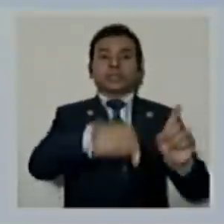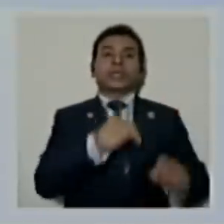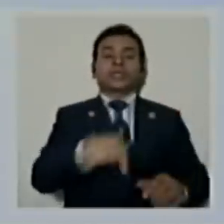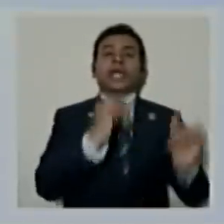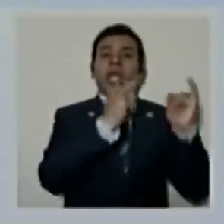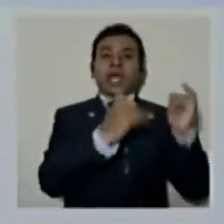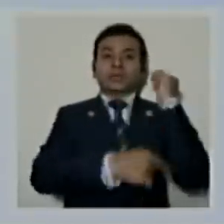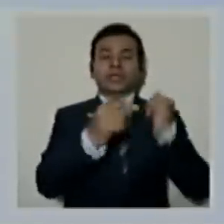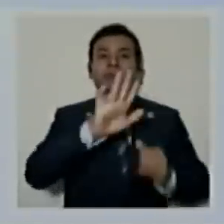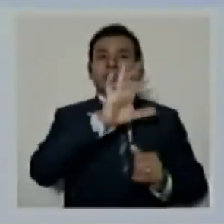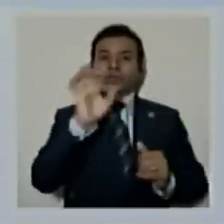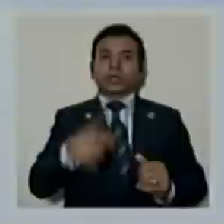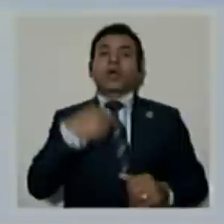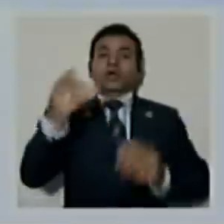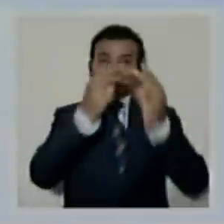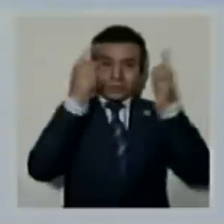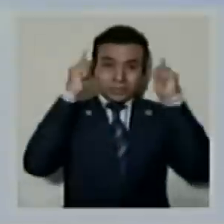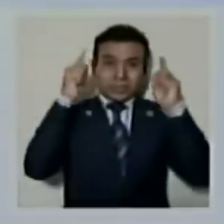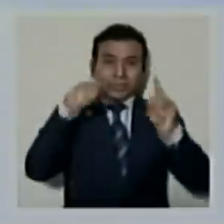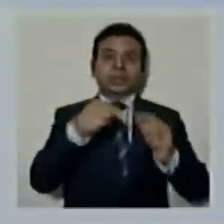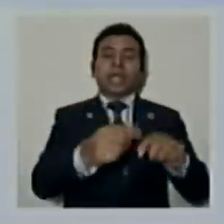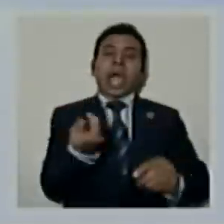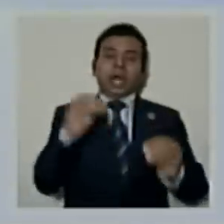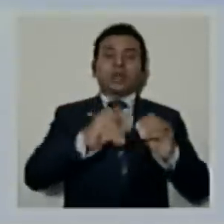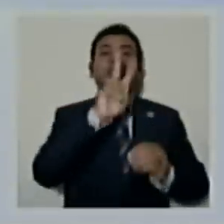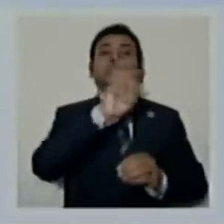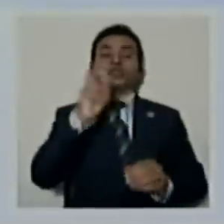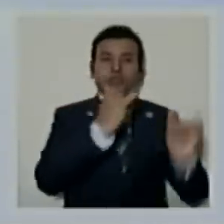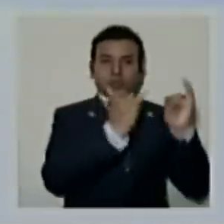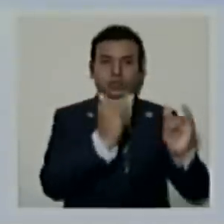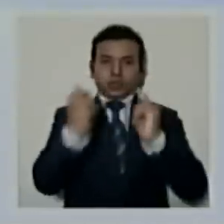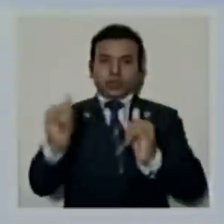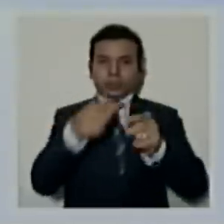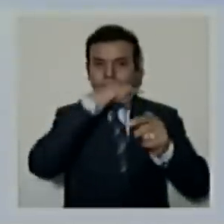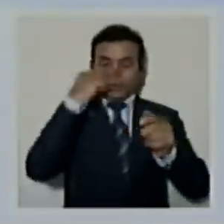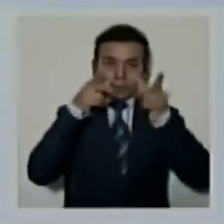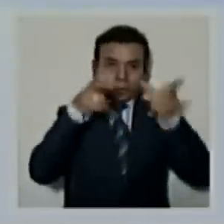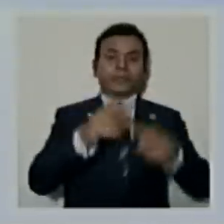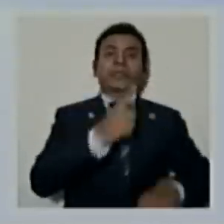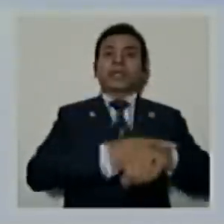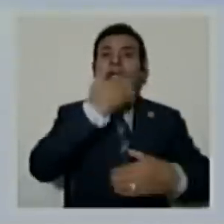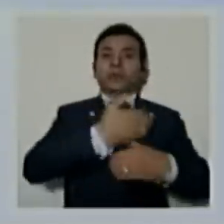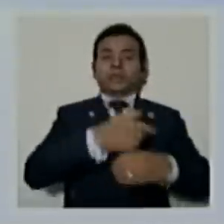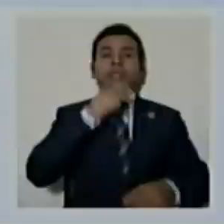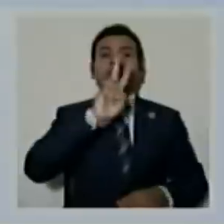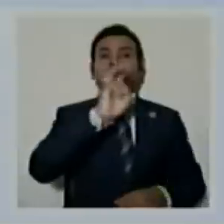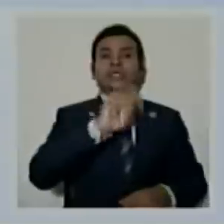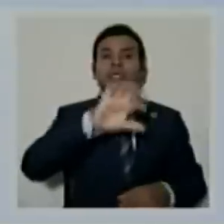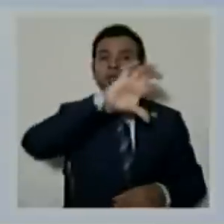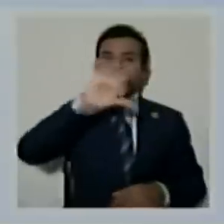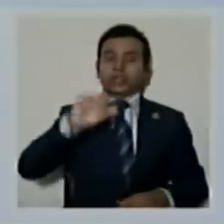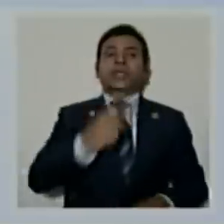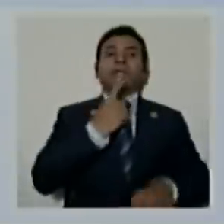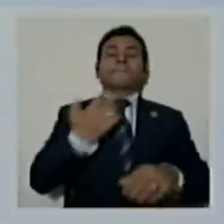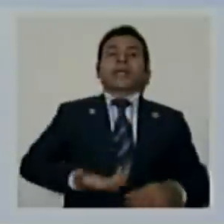আমরা গতদিন উল্লেখ করেছিলাম যে ময়মনসিং মেডিকেল কলেজ হাসপাতালে 500টি এবং ময়মনসিং নার্সিং ডরমিটরিতে আরও 200টি আইসোলেশনের